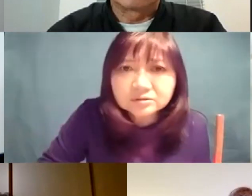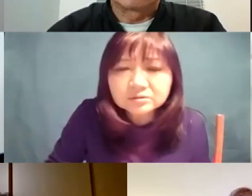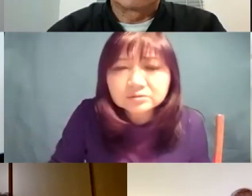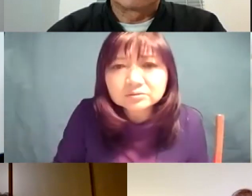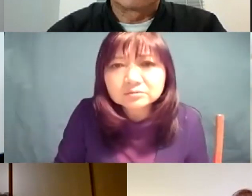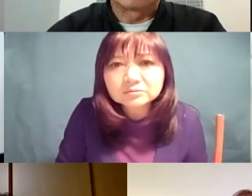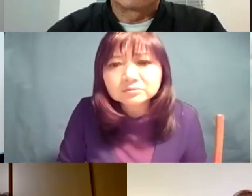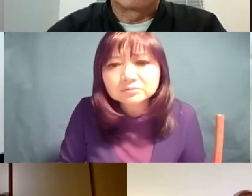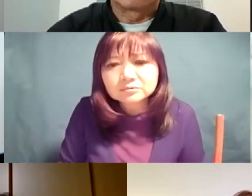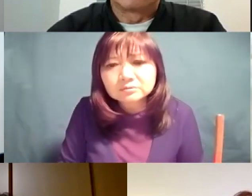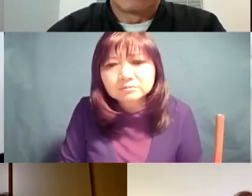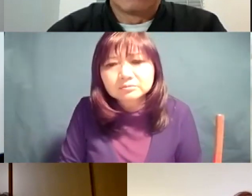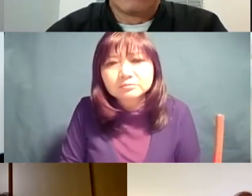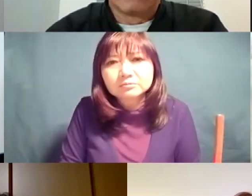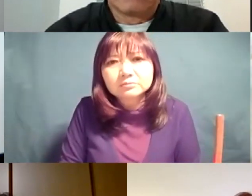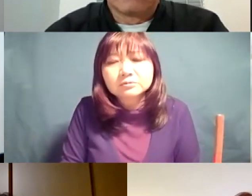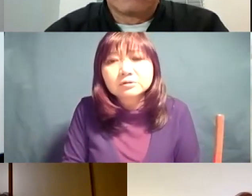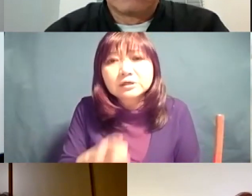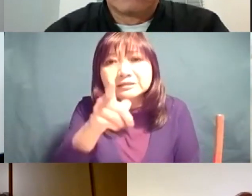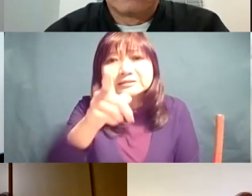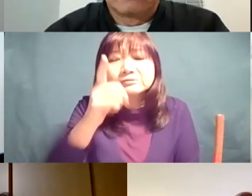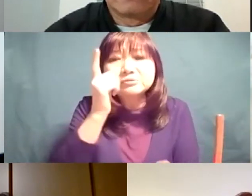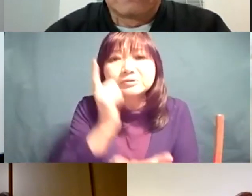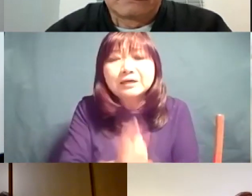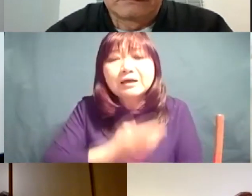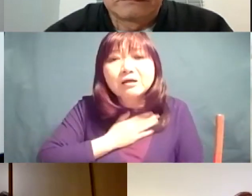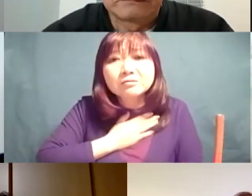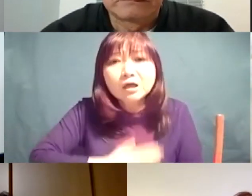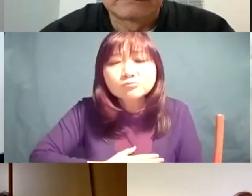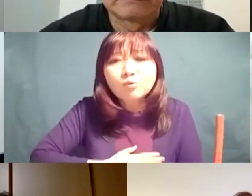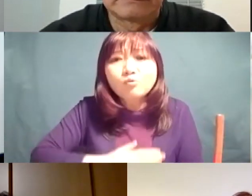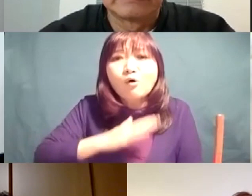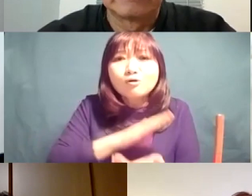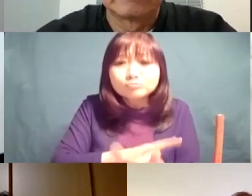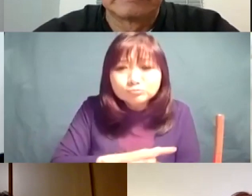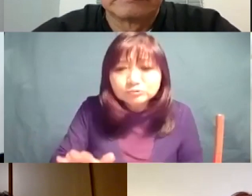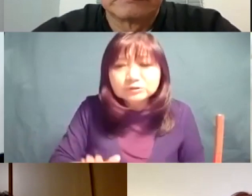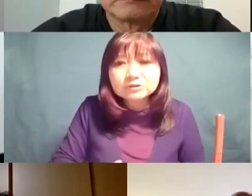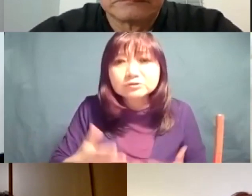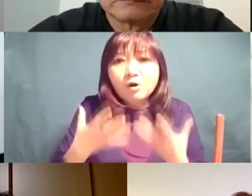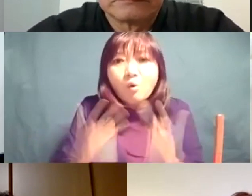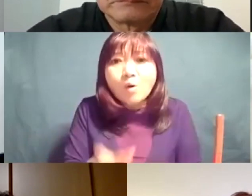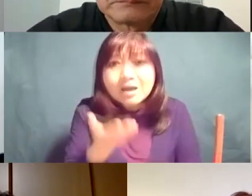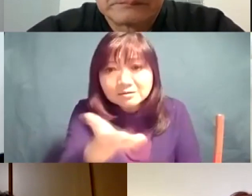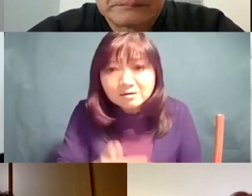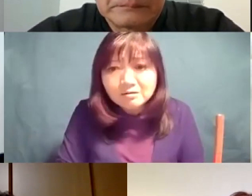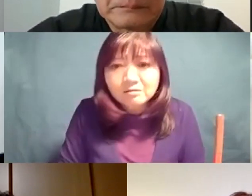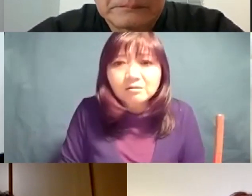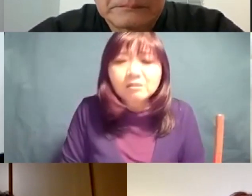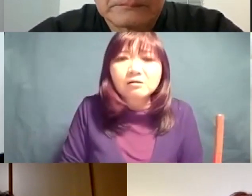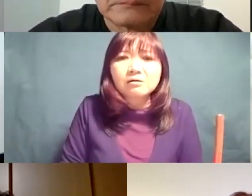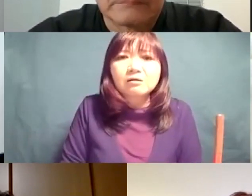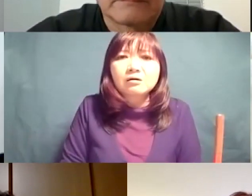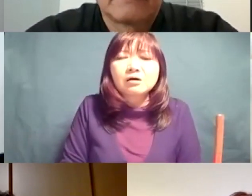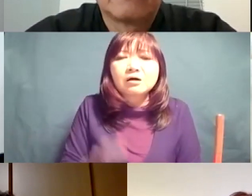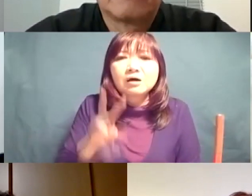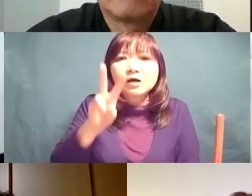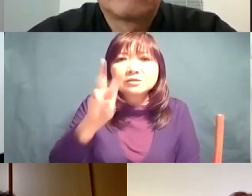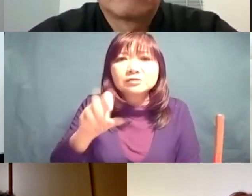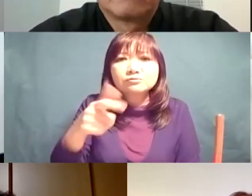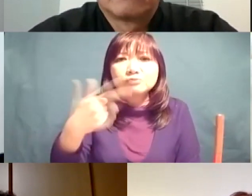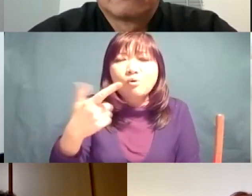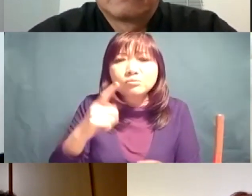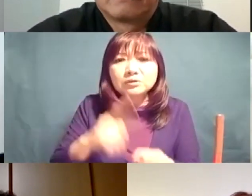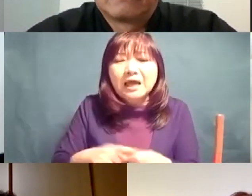ちょっとお待ちなさいよ。何を自分だけ悟った気になって